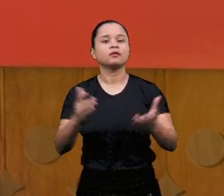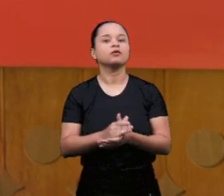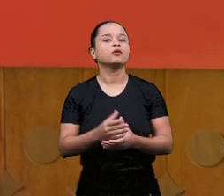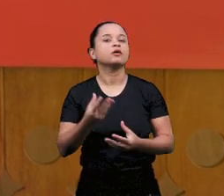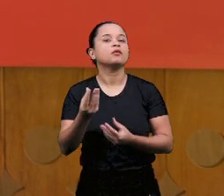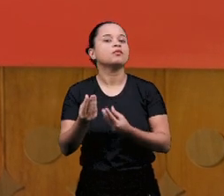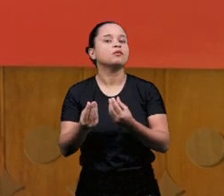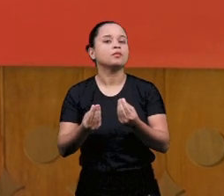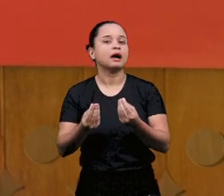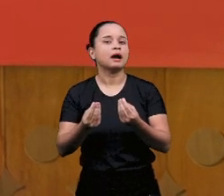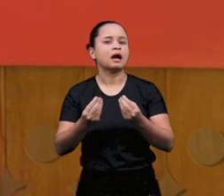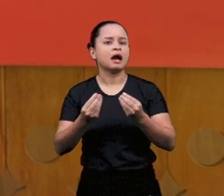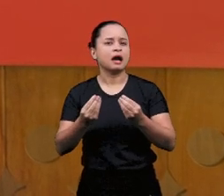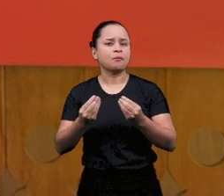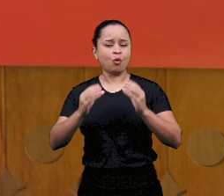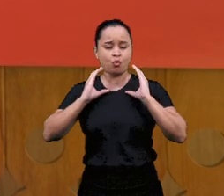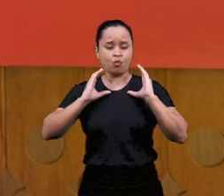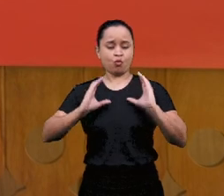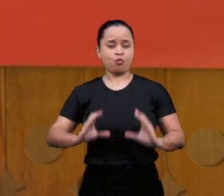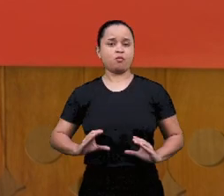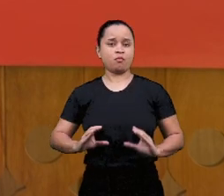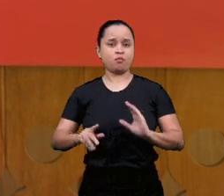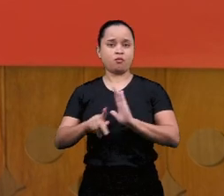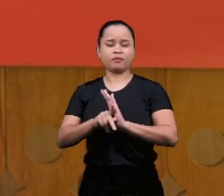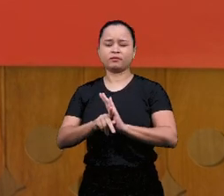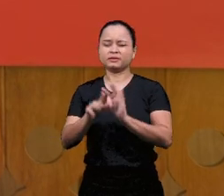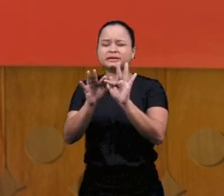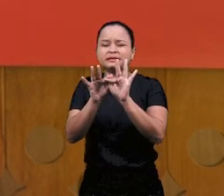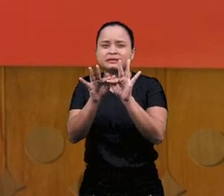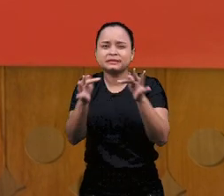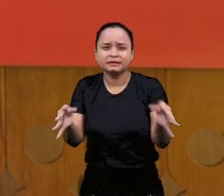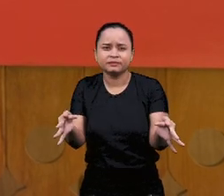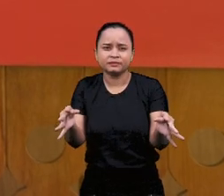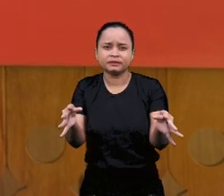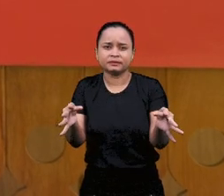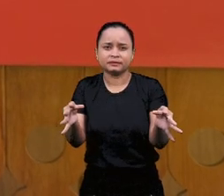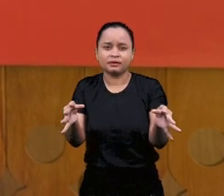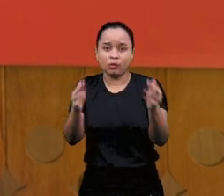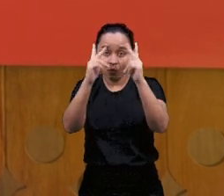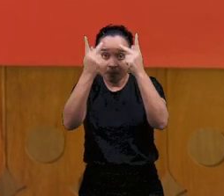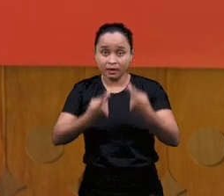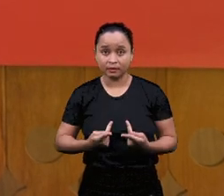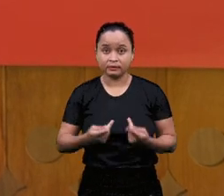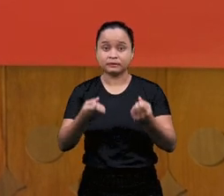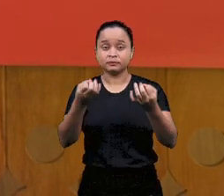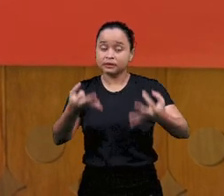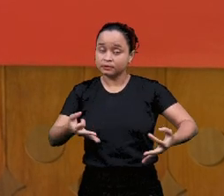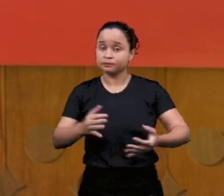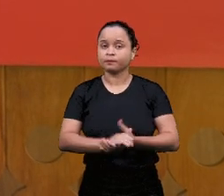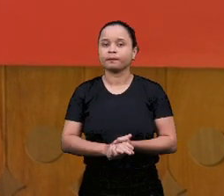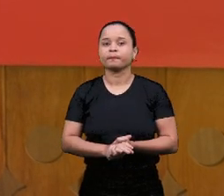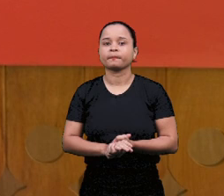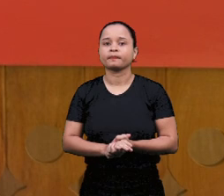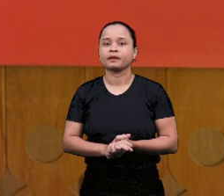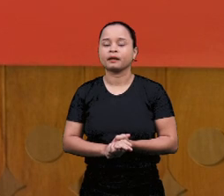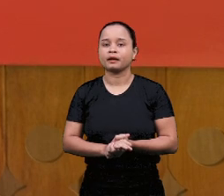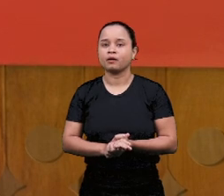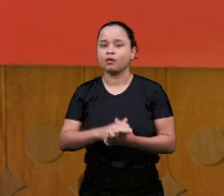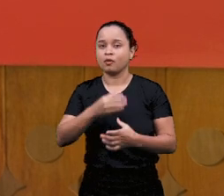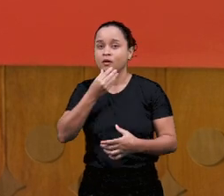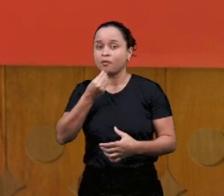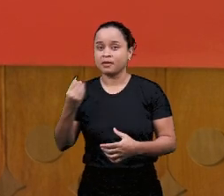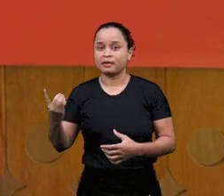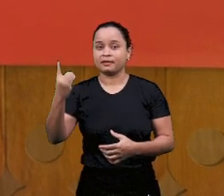différence de caractère? Très simple. Un côté humain, le caractère. David était vaillant et